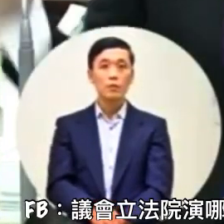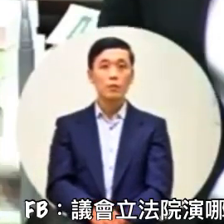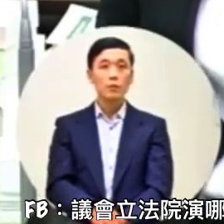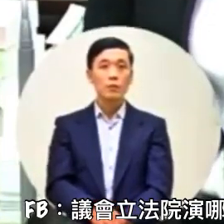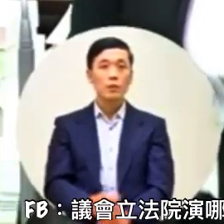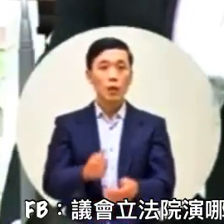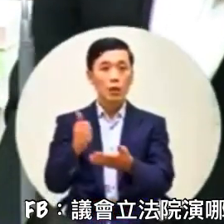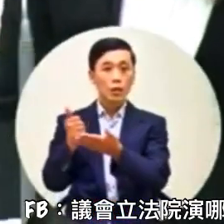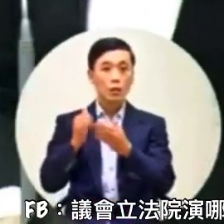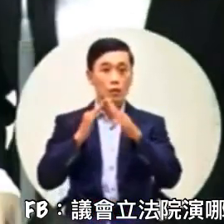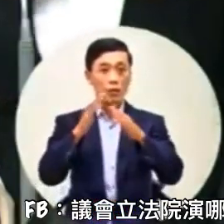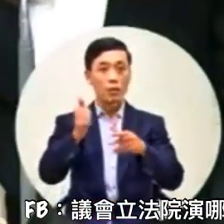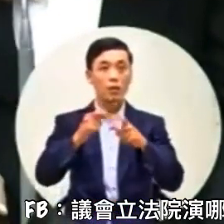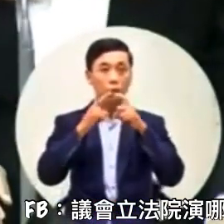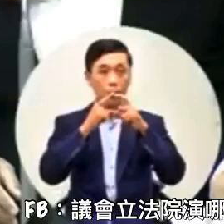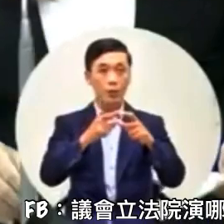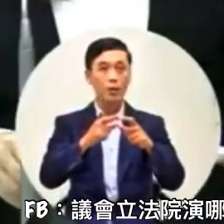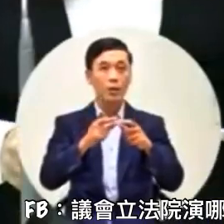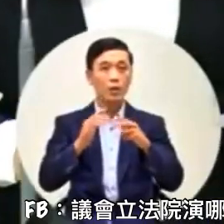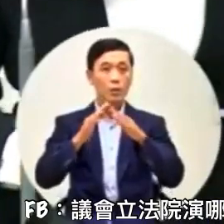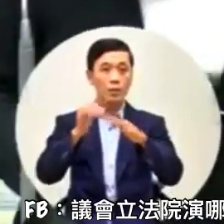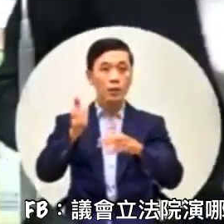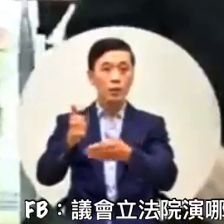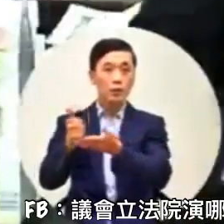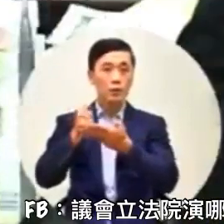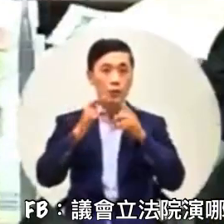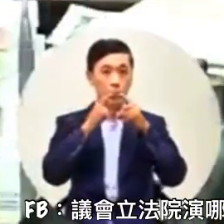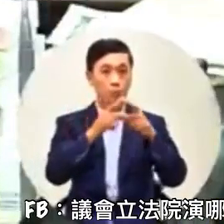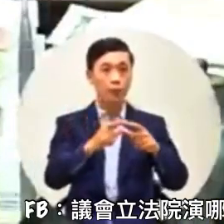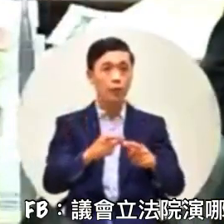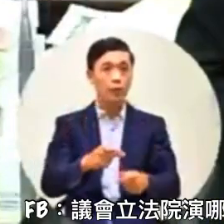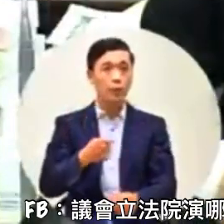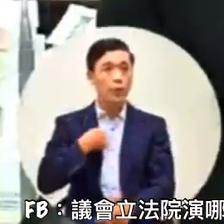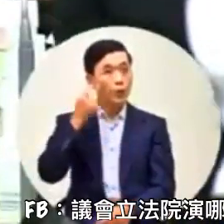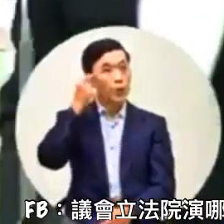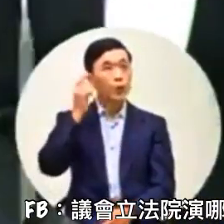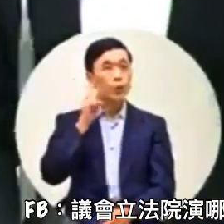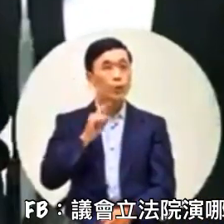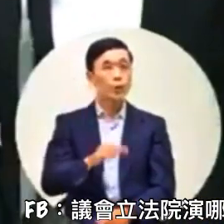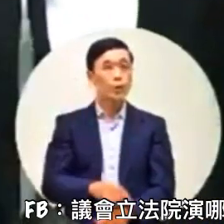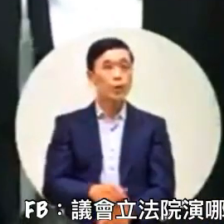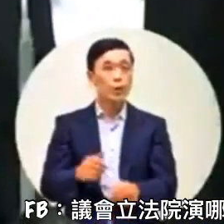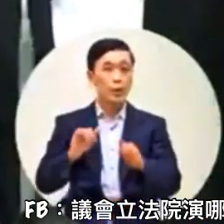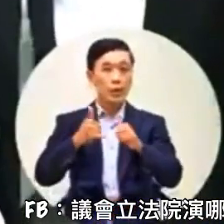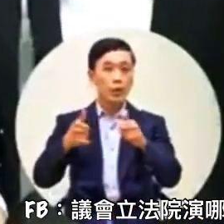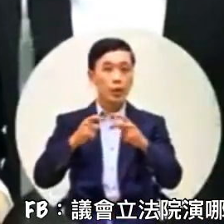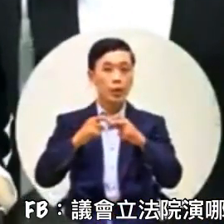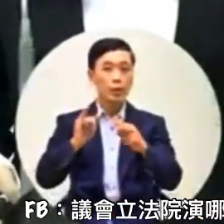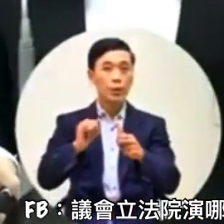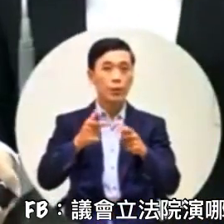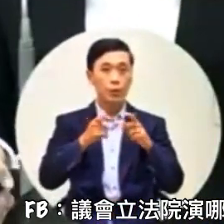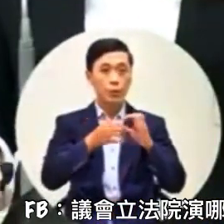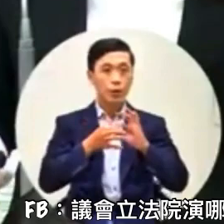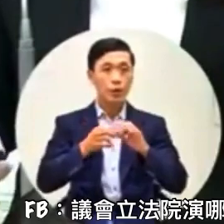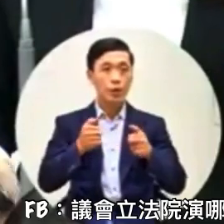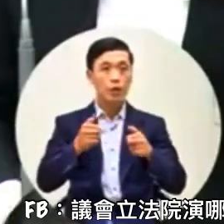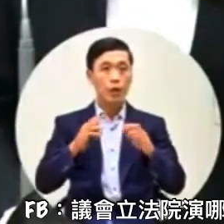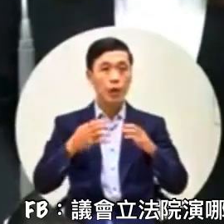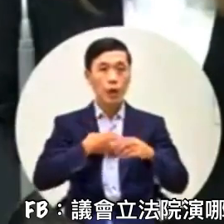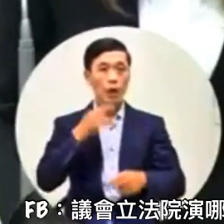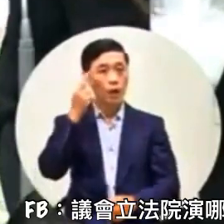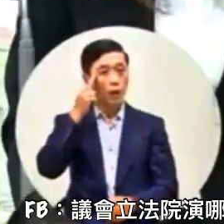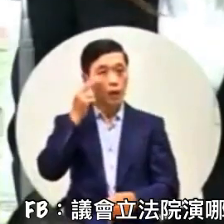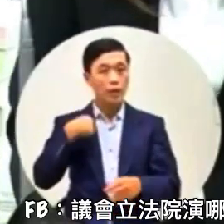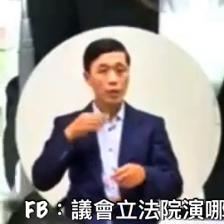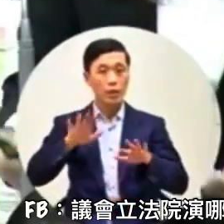好，请市长答复。市长请答复。 我想那个谢谢李议员关心哈。阿莲，我们现在规划